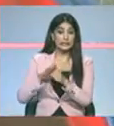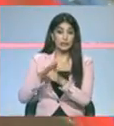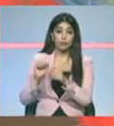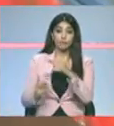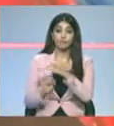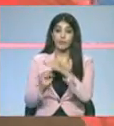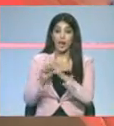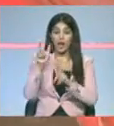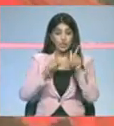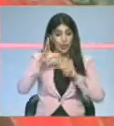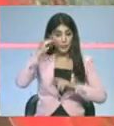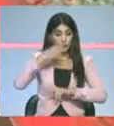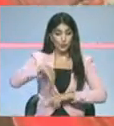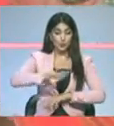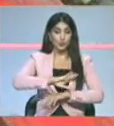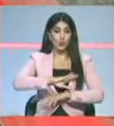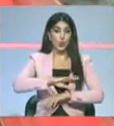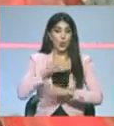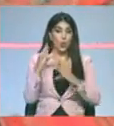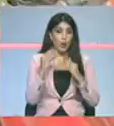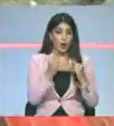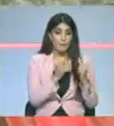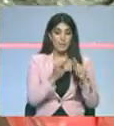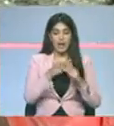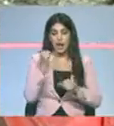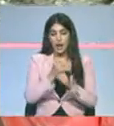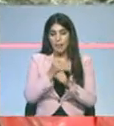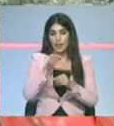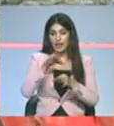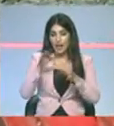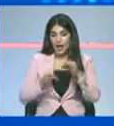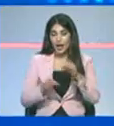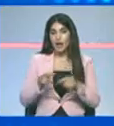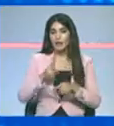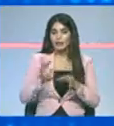وفق الخبراء في المجال البيئي العمل على إيجاد حلول أكثر استدامة.